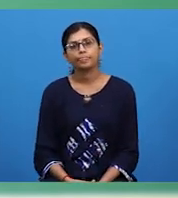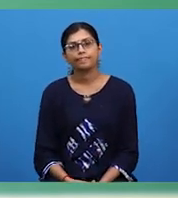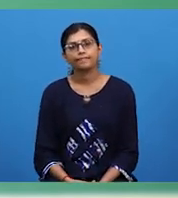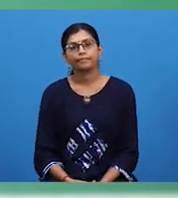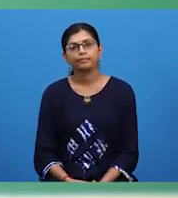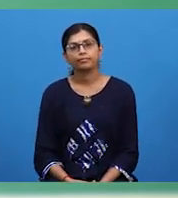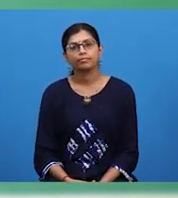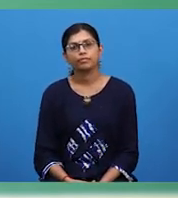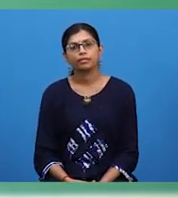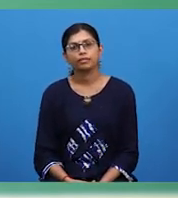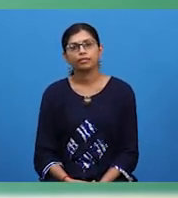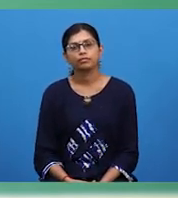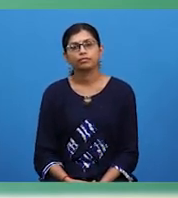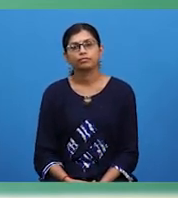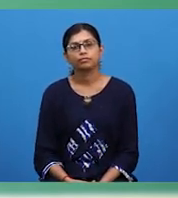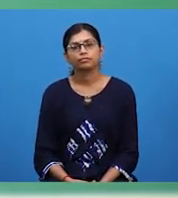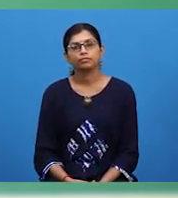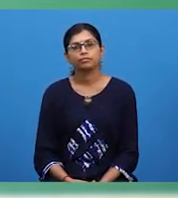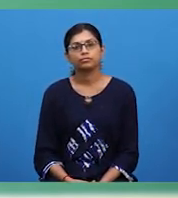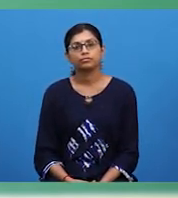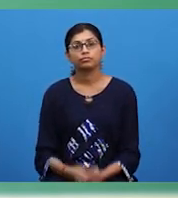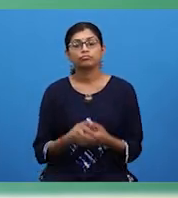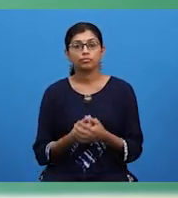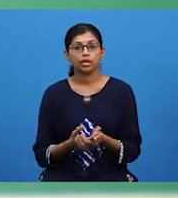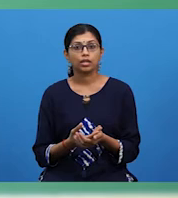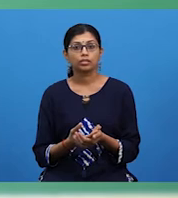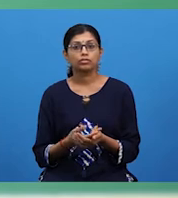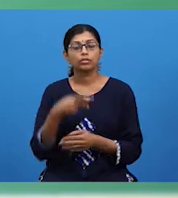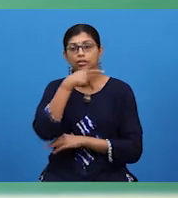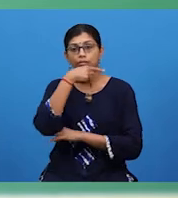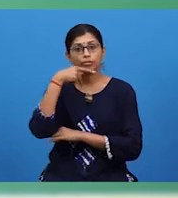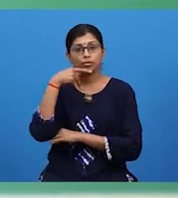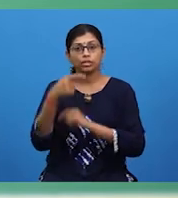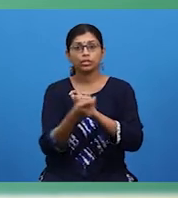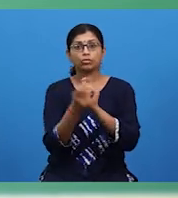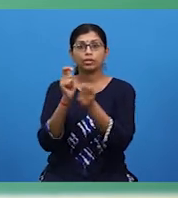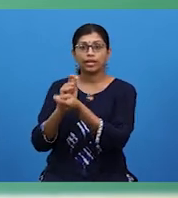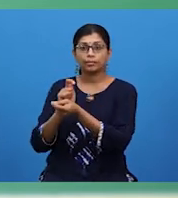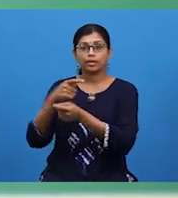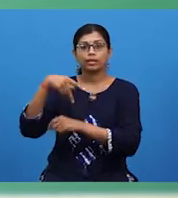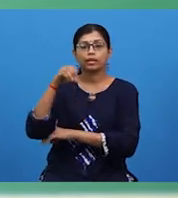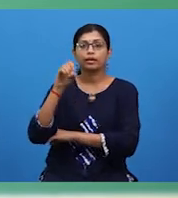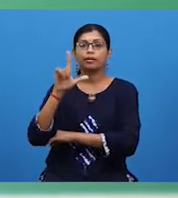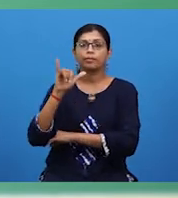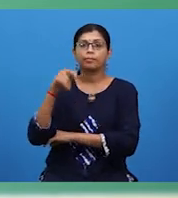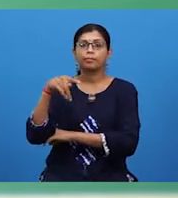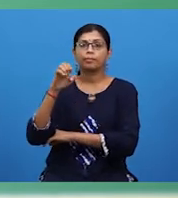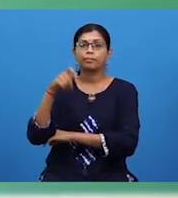Manakala enzim protease pula akan mencernakan protein kepada polipeptida.